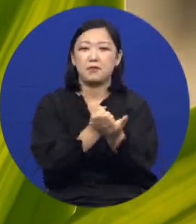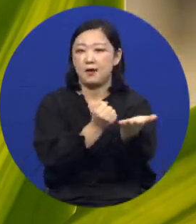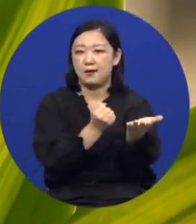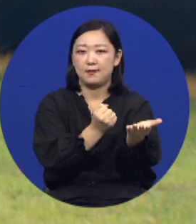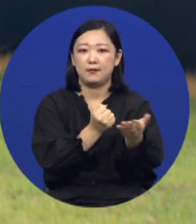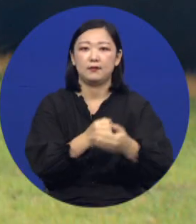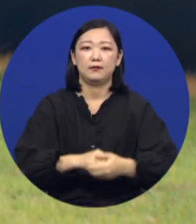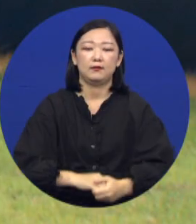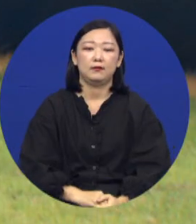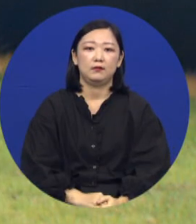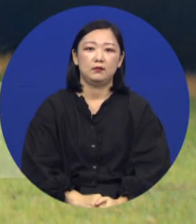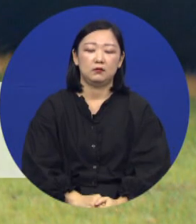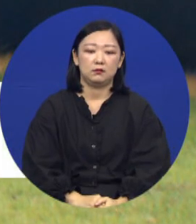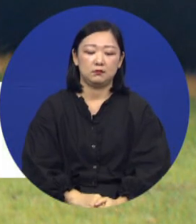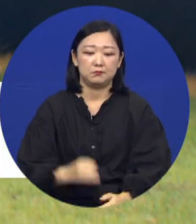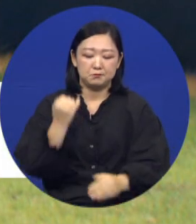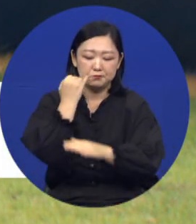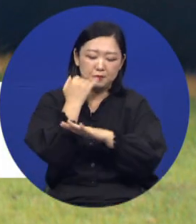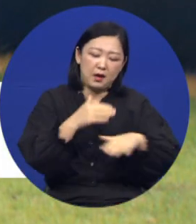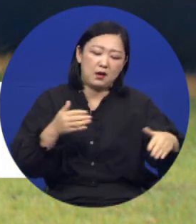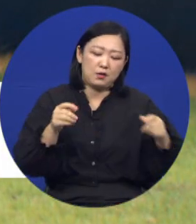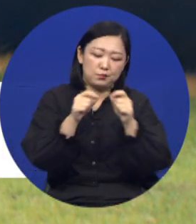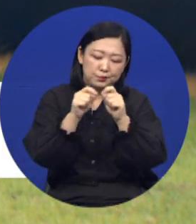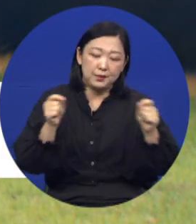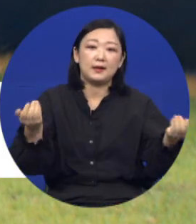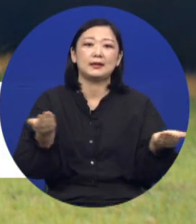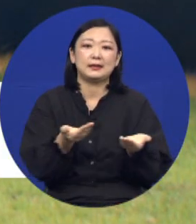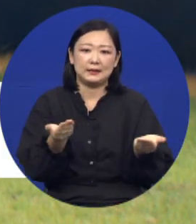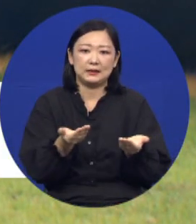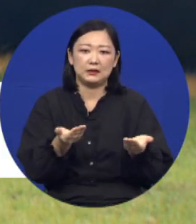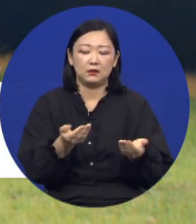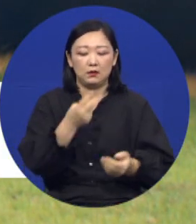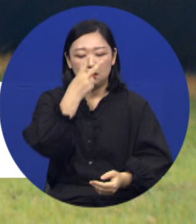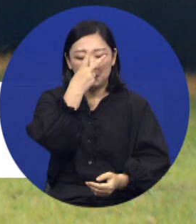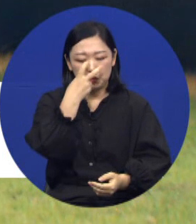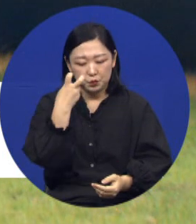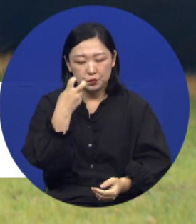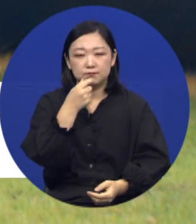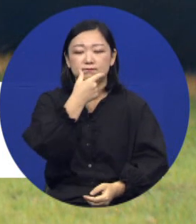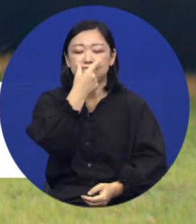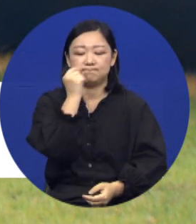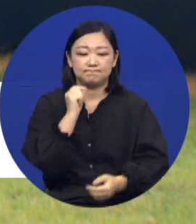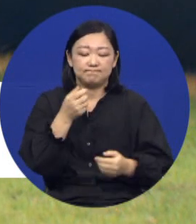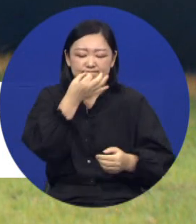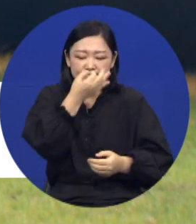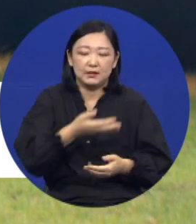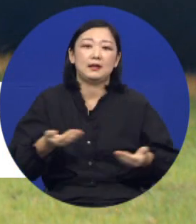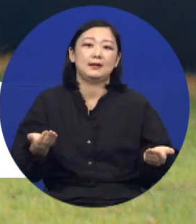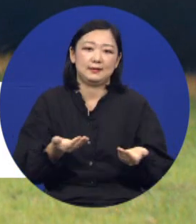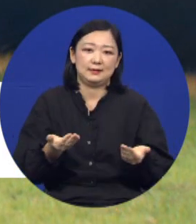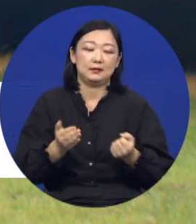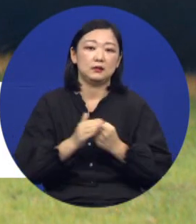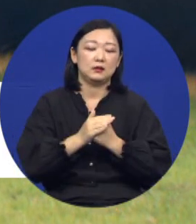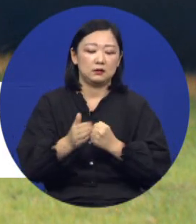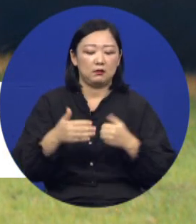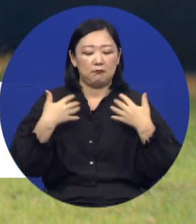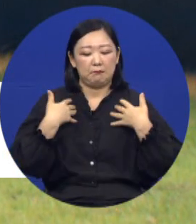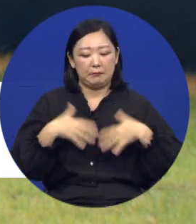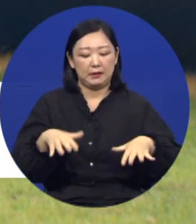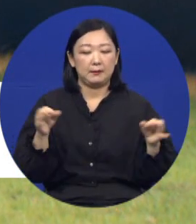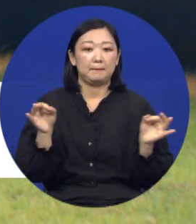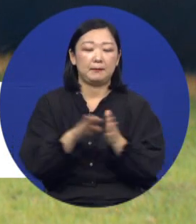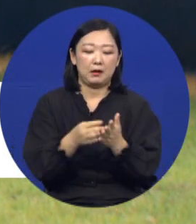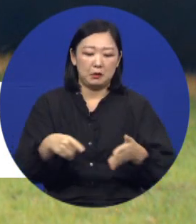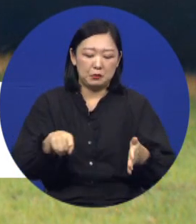전파됐습니다. 해상에서 장기간 조업을 하면서 수면도 부족하고 힘든 일들을 하기 때문에 피로감을 없애기